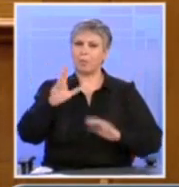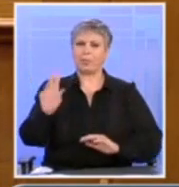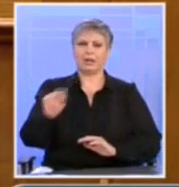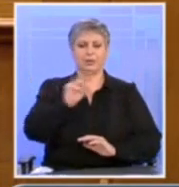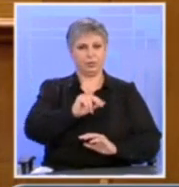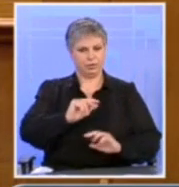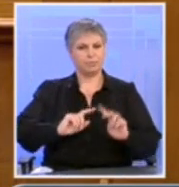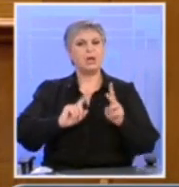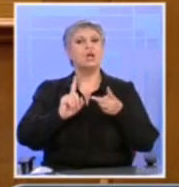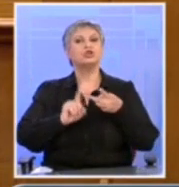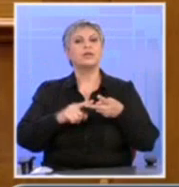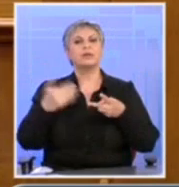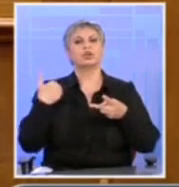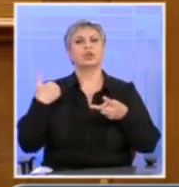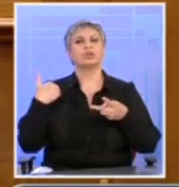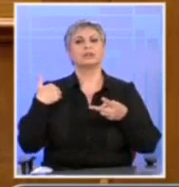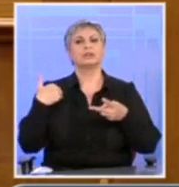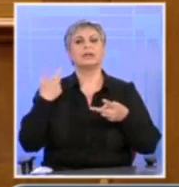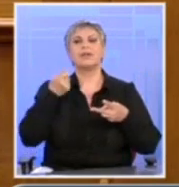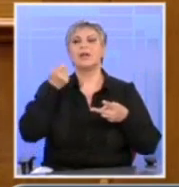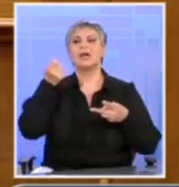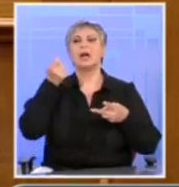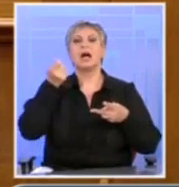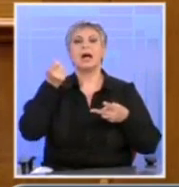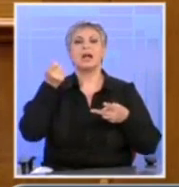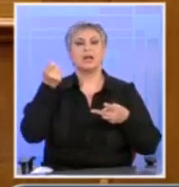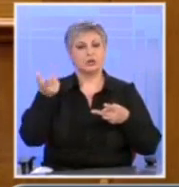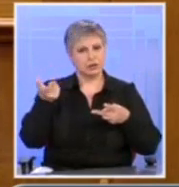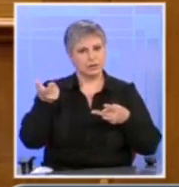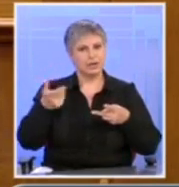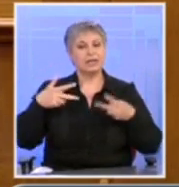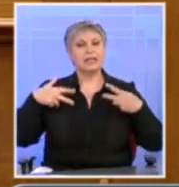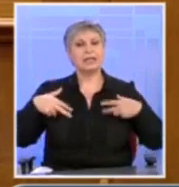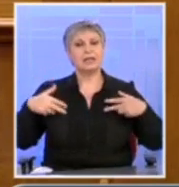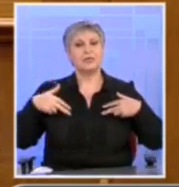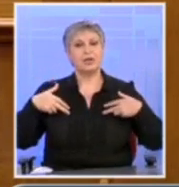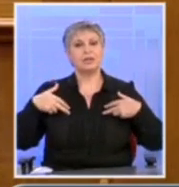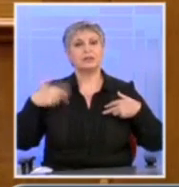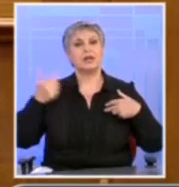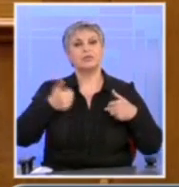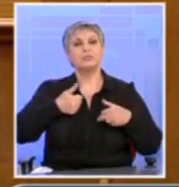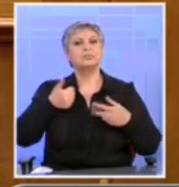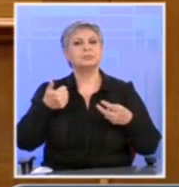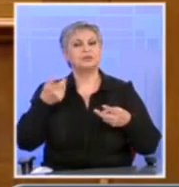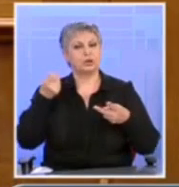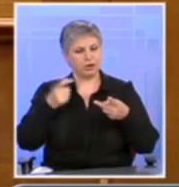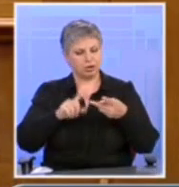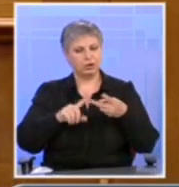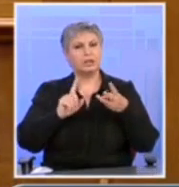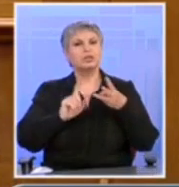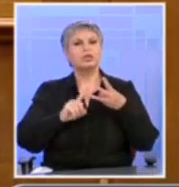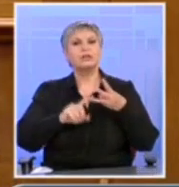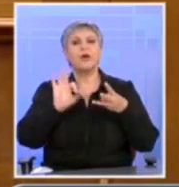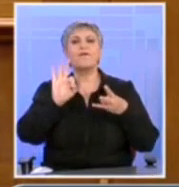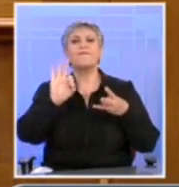είναι το χρέος το μνημόνιο και άρα η κυβέρνηση έχει πάει πίσω για το χρέος. Τρίτον με ρώτησε για το ΦΠΑ στα ιδιωτικά